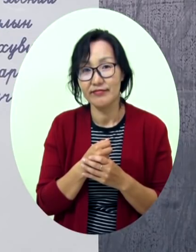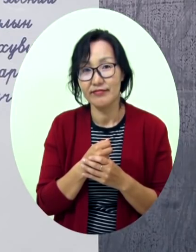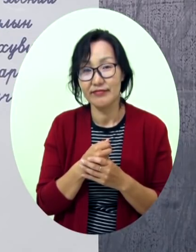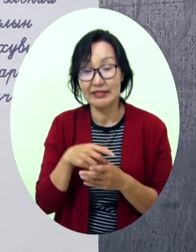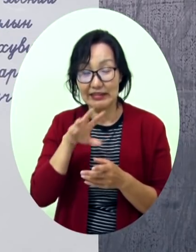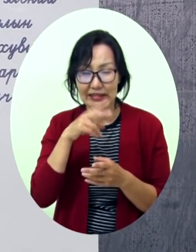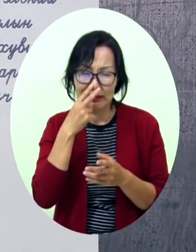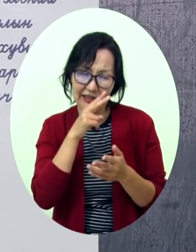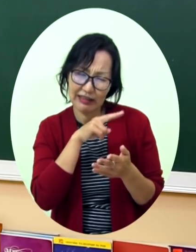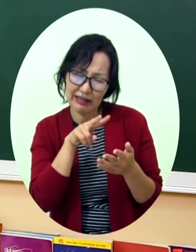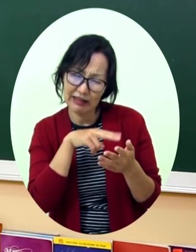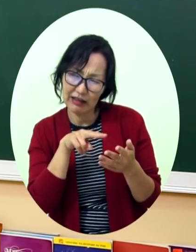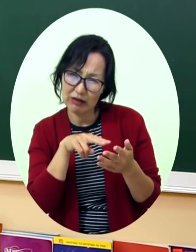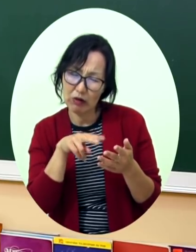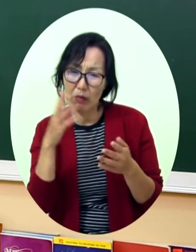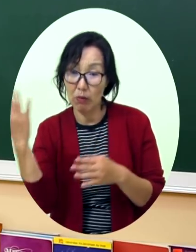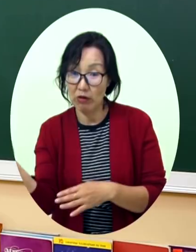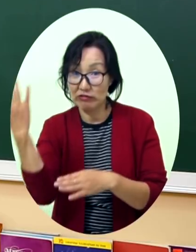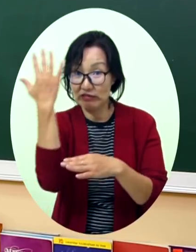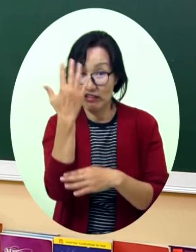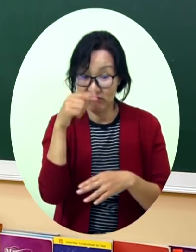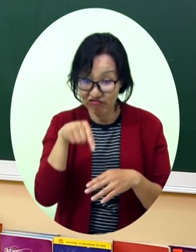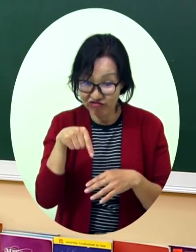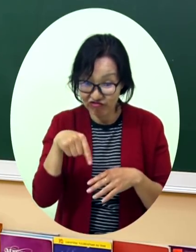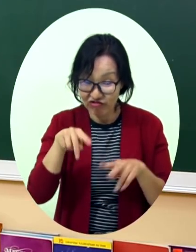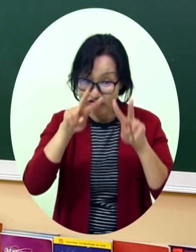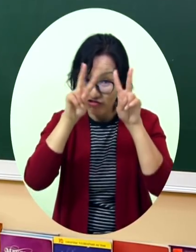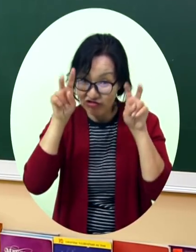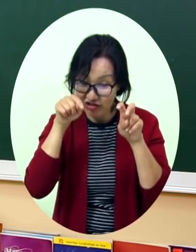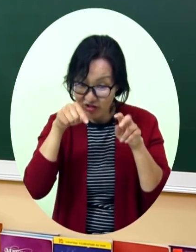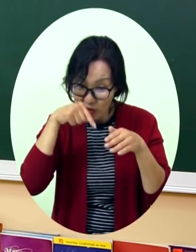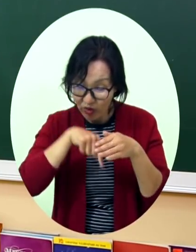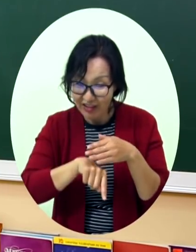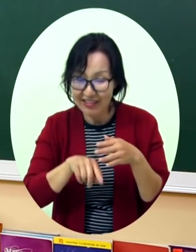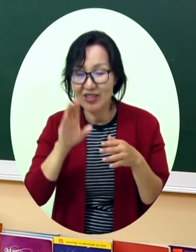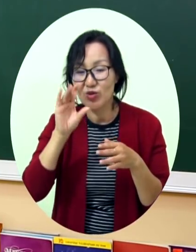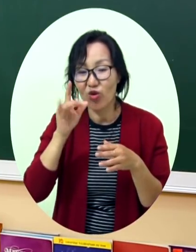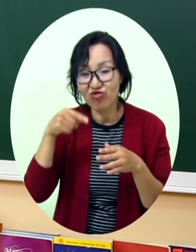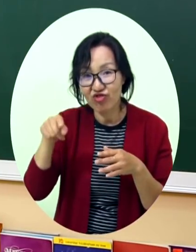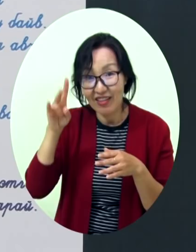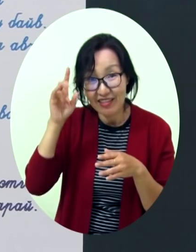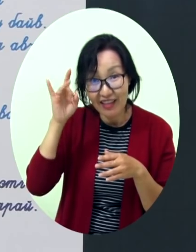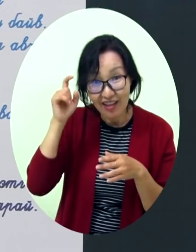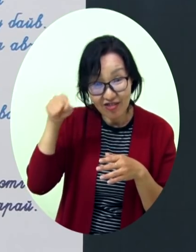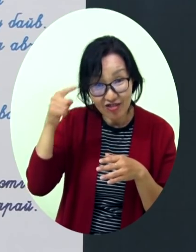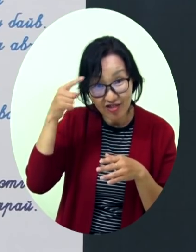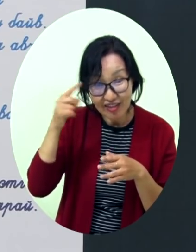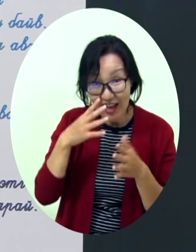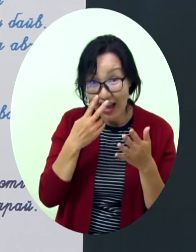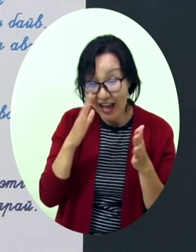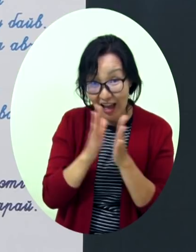За эндээс харахаар мод тарьсна гэсэн ихийн хүрээнд сурагч Нарангийн зохион бичсэн ихийг бүгдээрээ хамтдаа харъя.